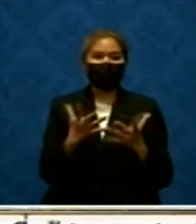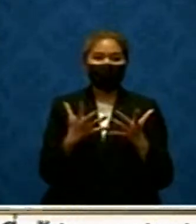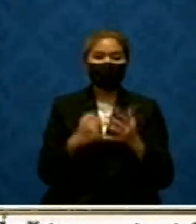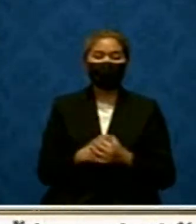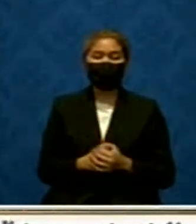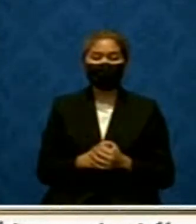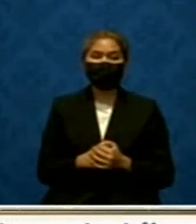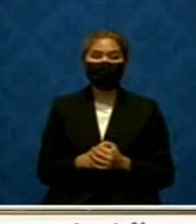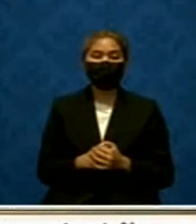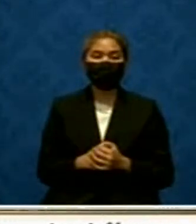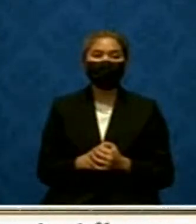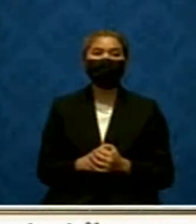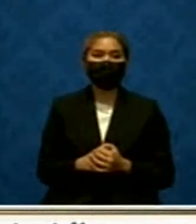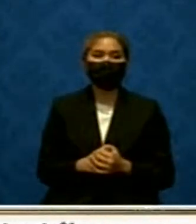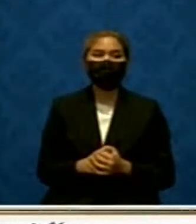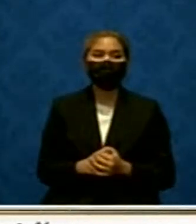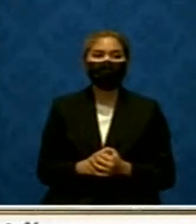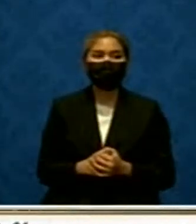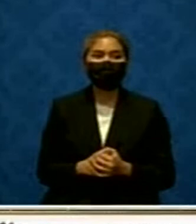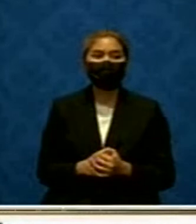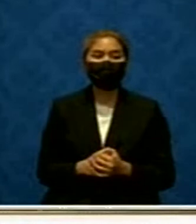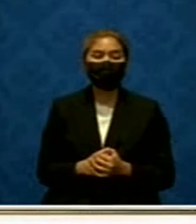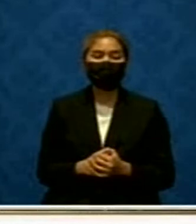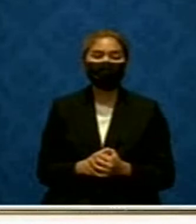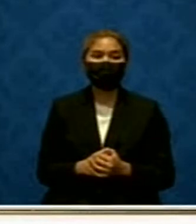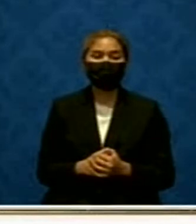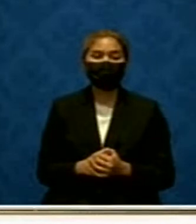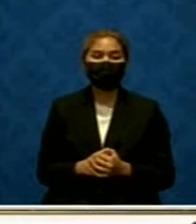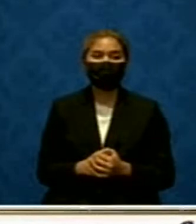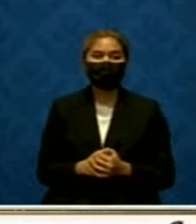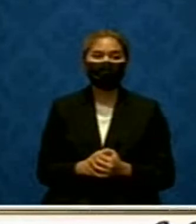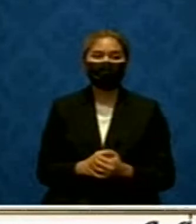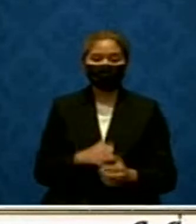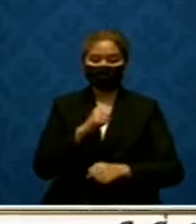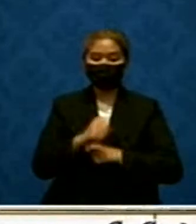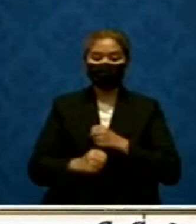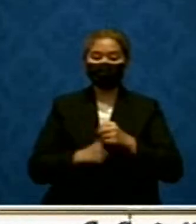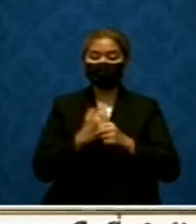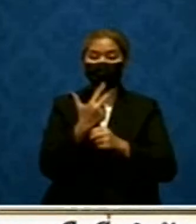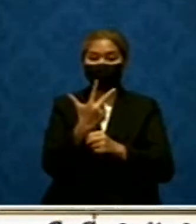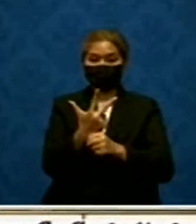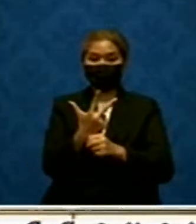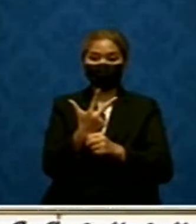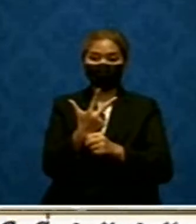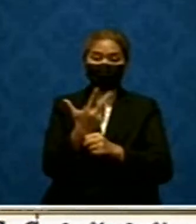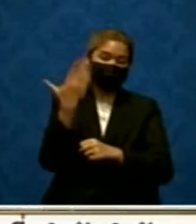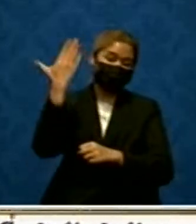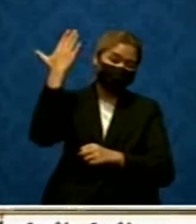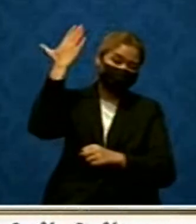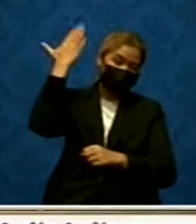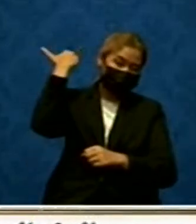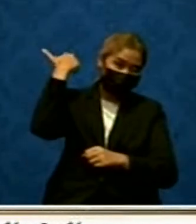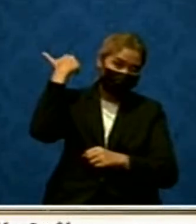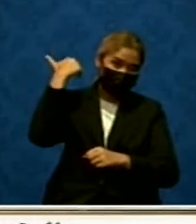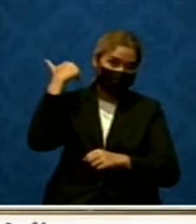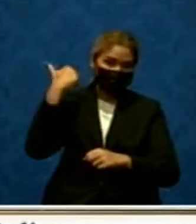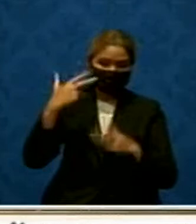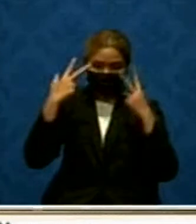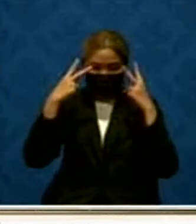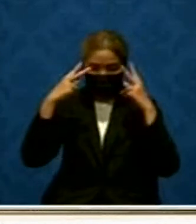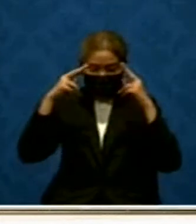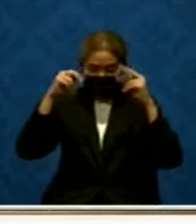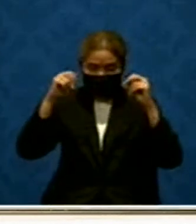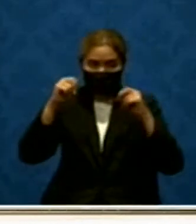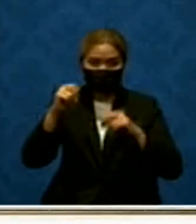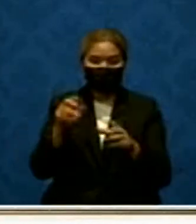ีที่ทานใยกอยิลัอยู่6 ปีที่ท่ประ